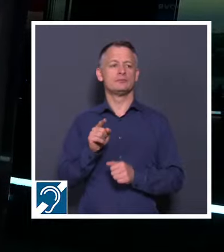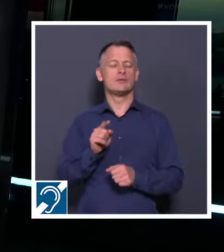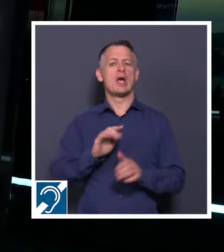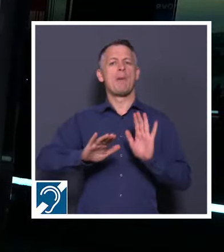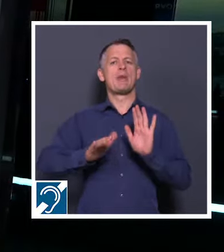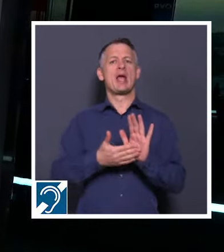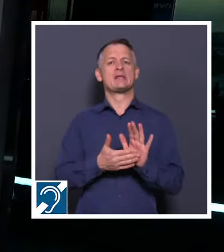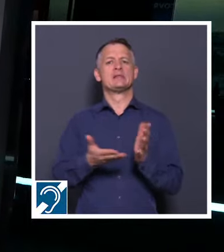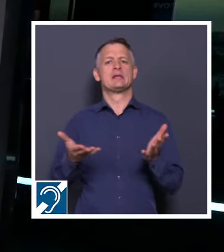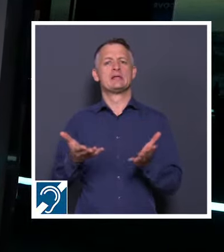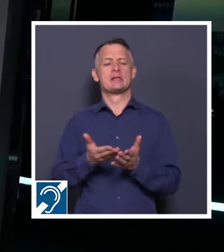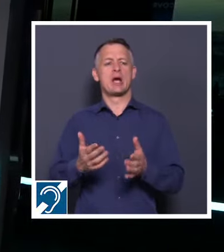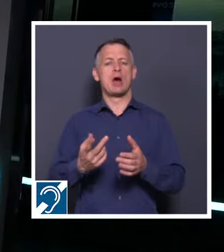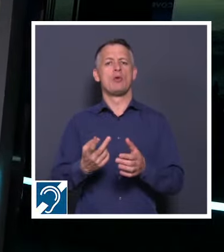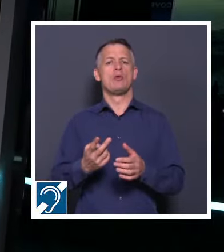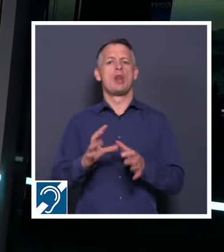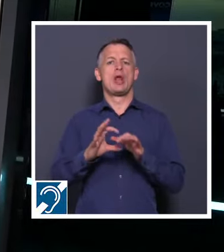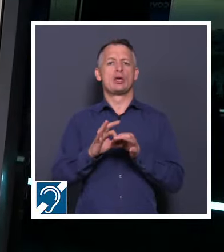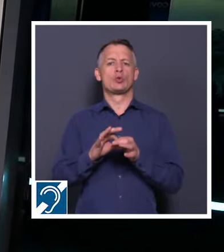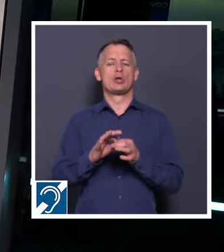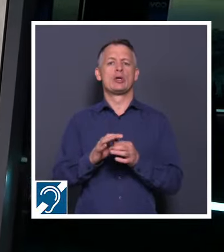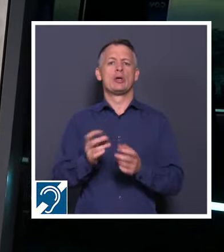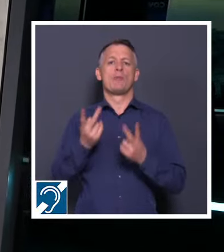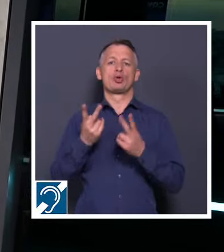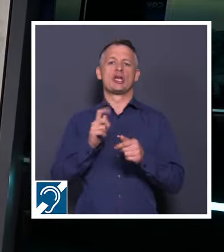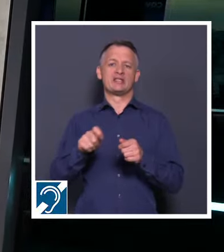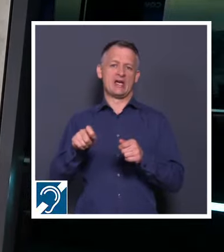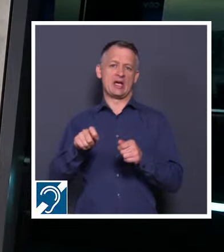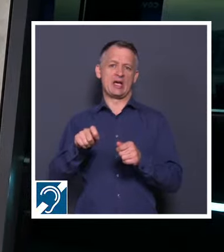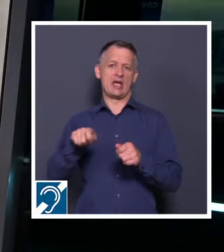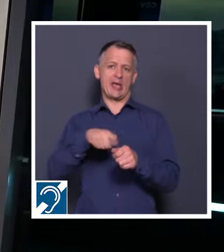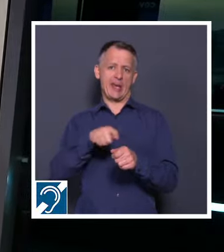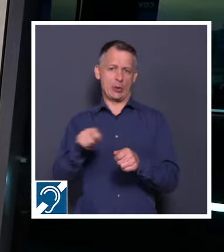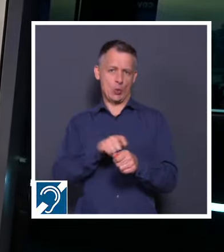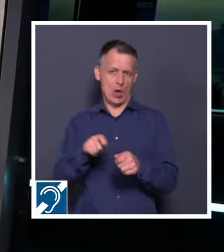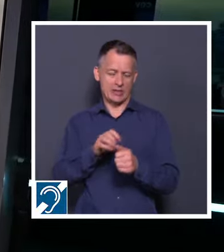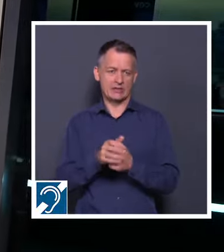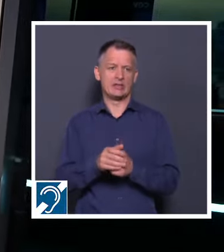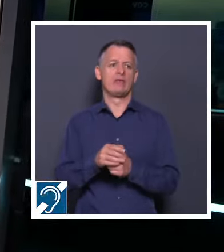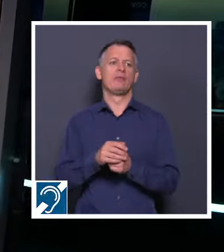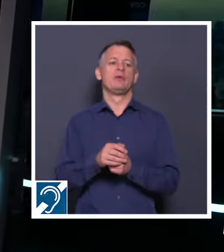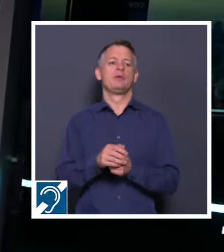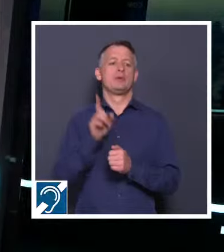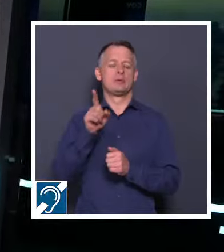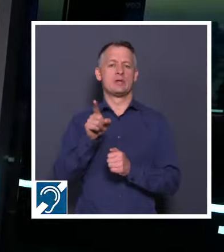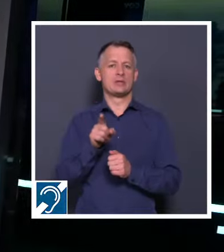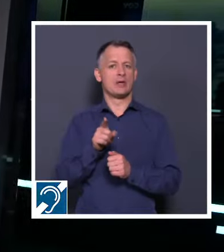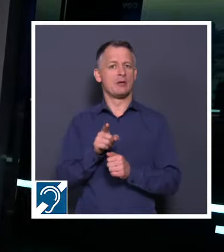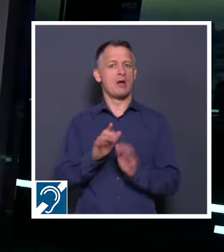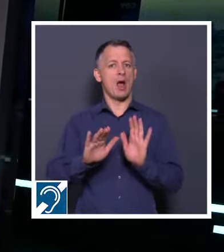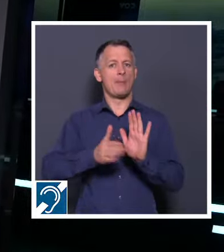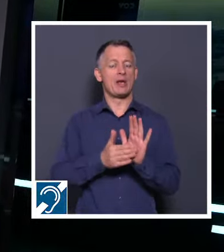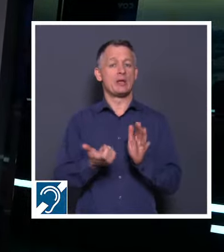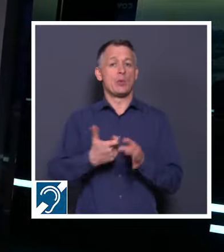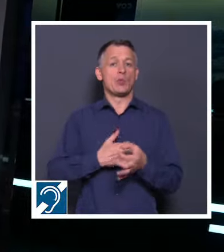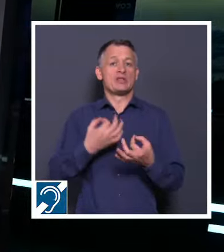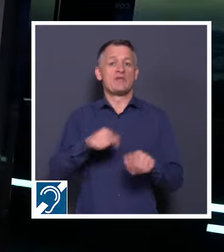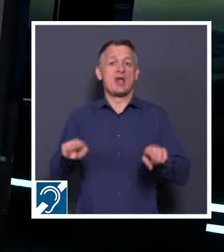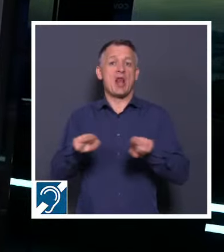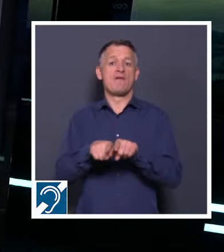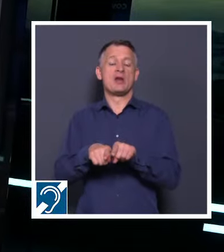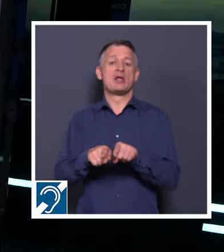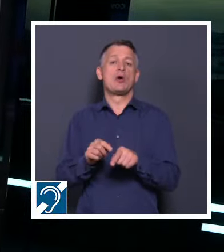țin inclusiv de rolul educațional pe care l-ar putea avea această aplicație. Poate să fie un soi de tutore